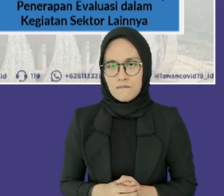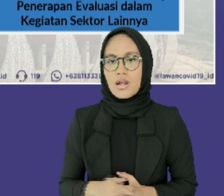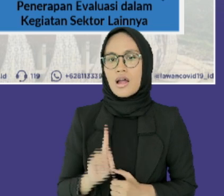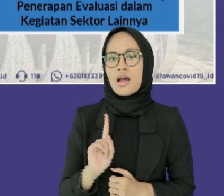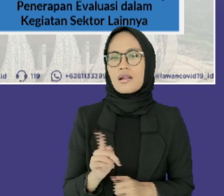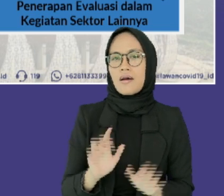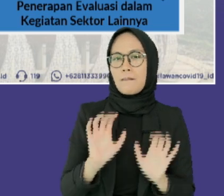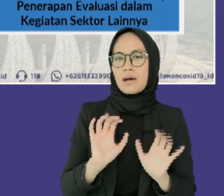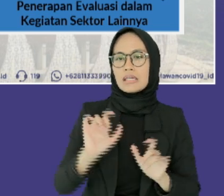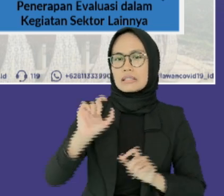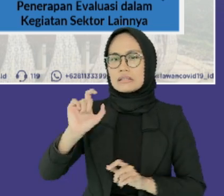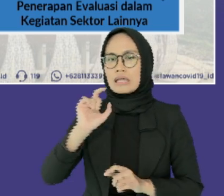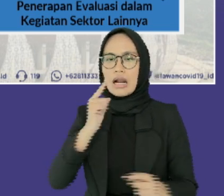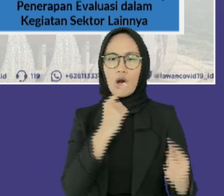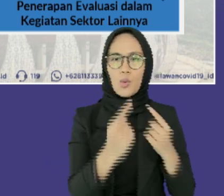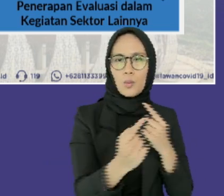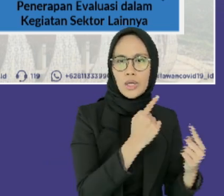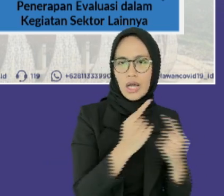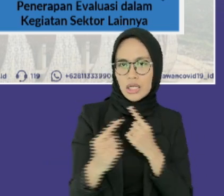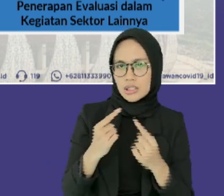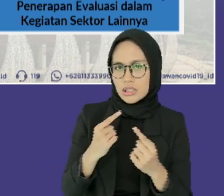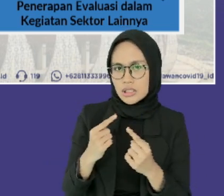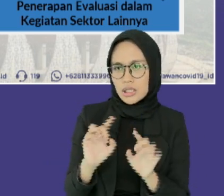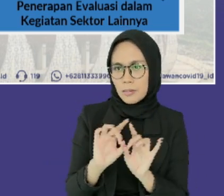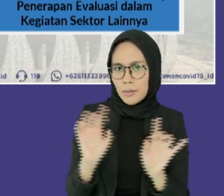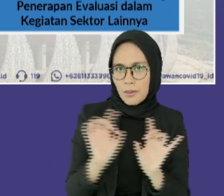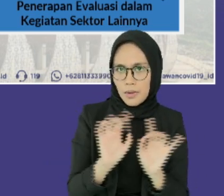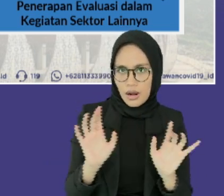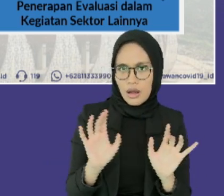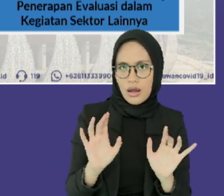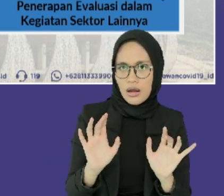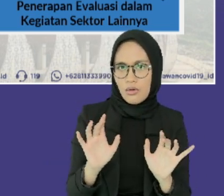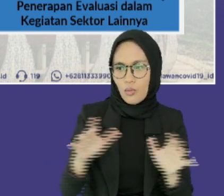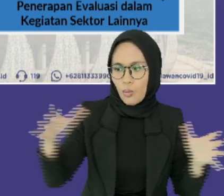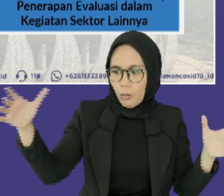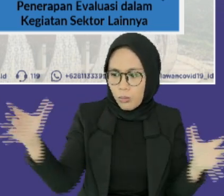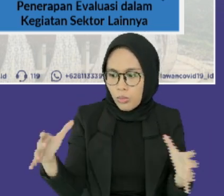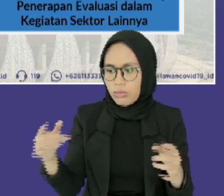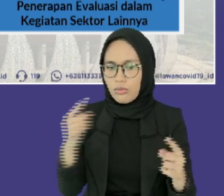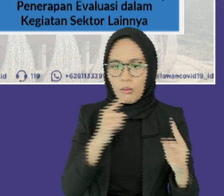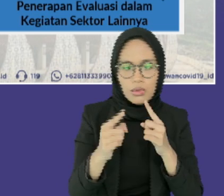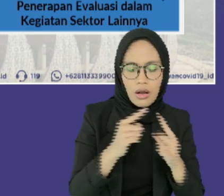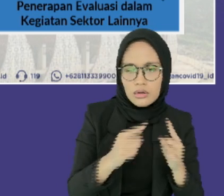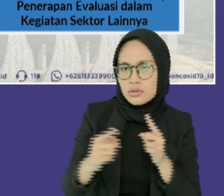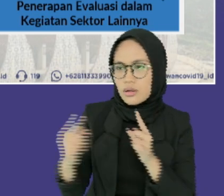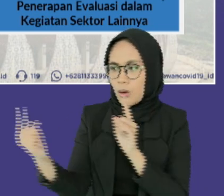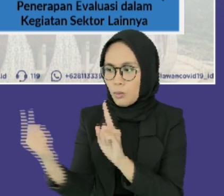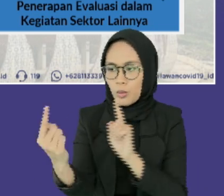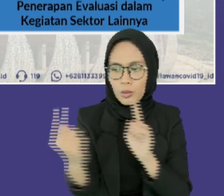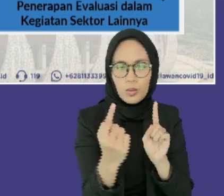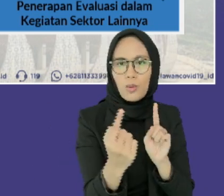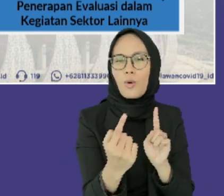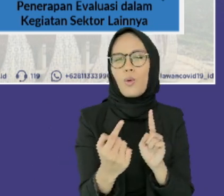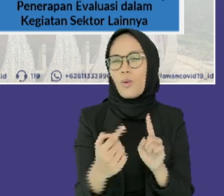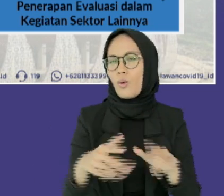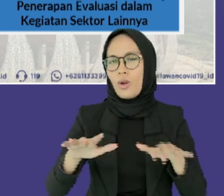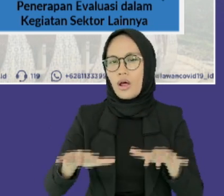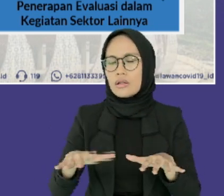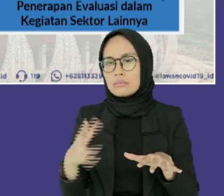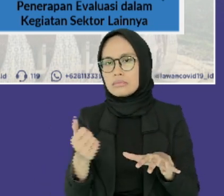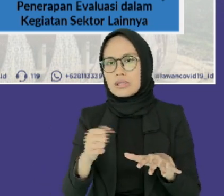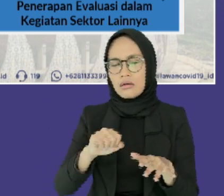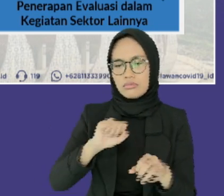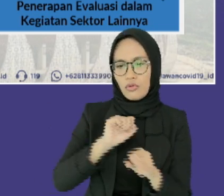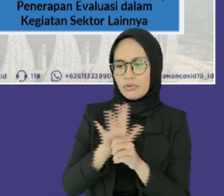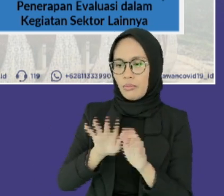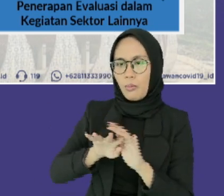karena perbedaan asal daerah dan rangkaian acara yang diikuti dibalik berbagai resiko tersebut